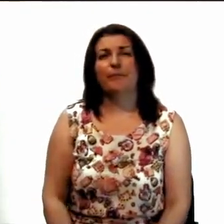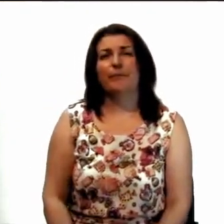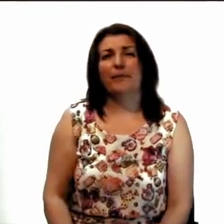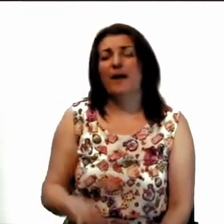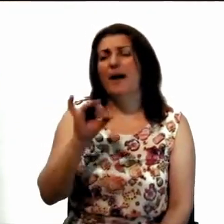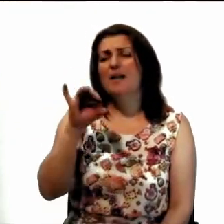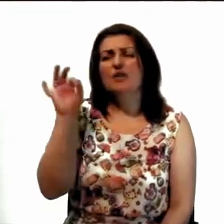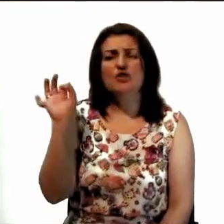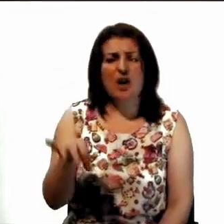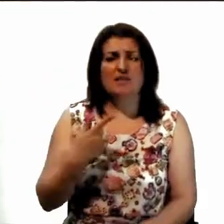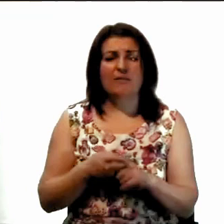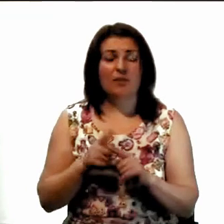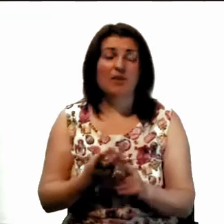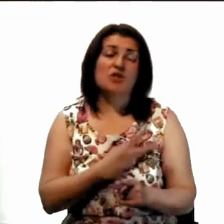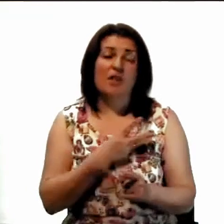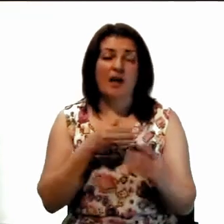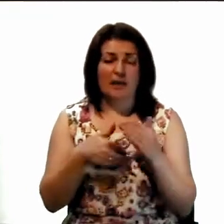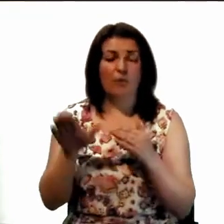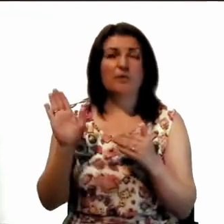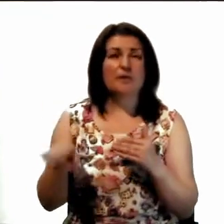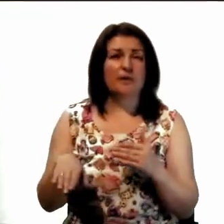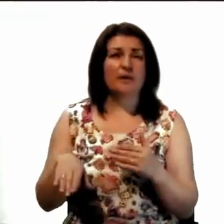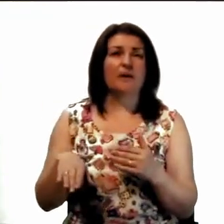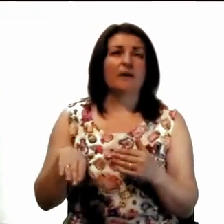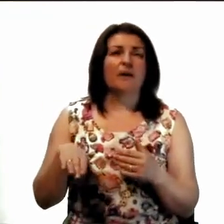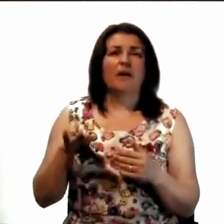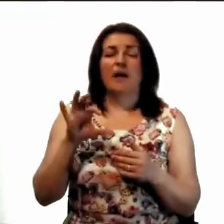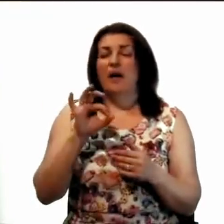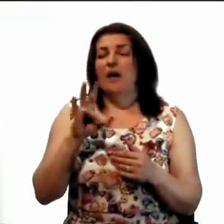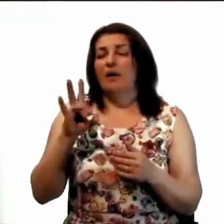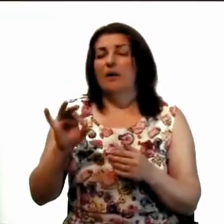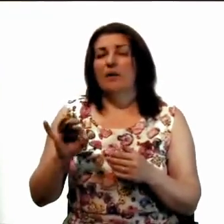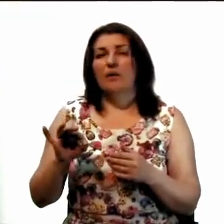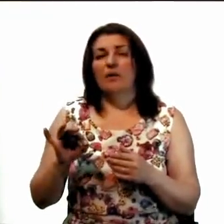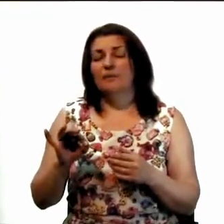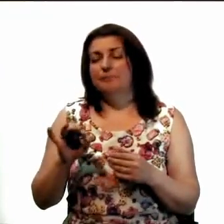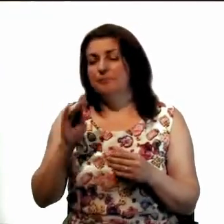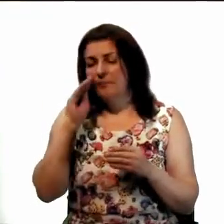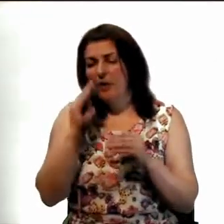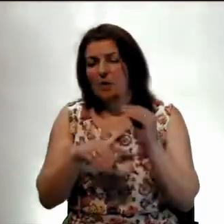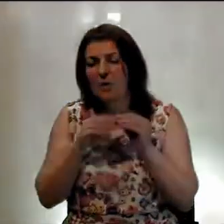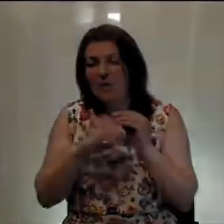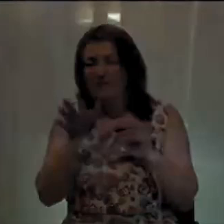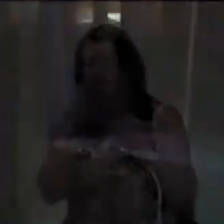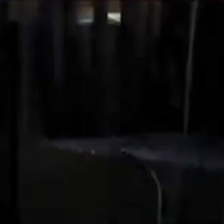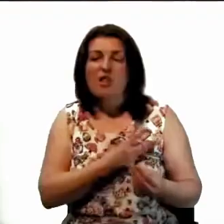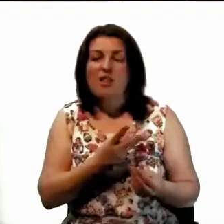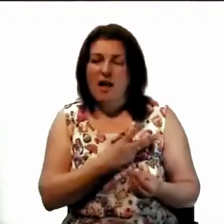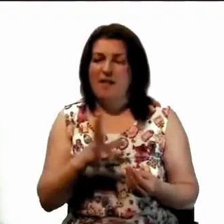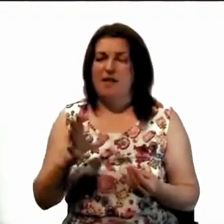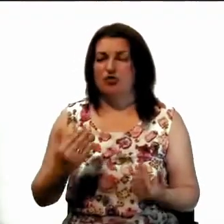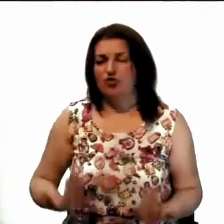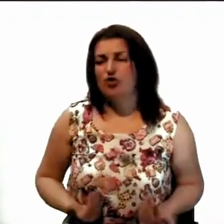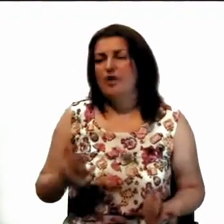И часто вот это желание уйти, оно кроется в желании жить по-своему.